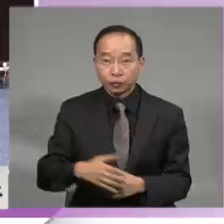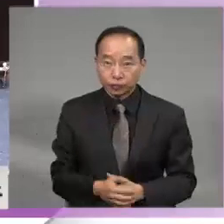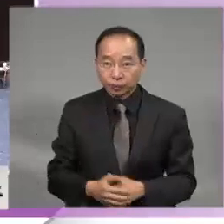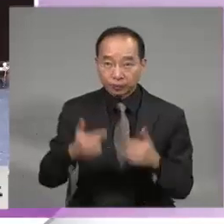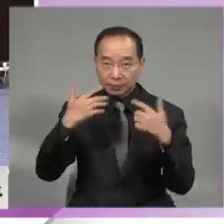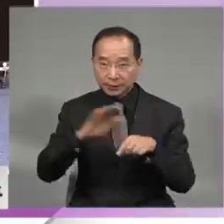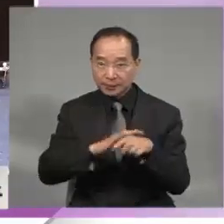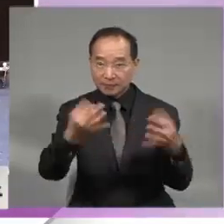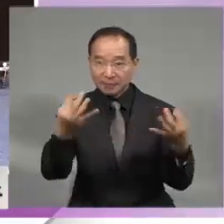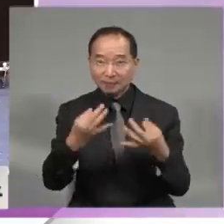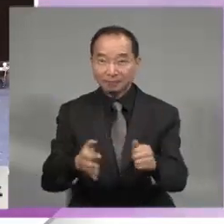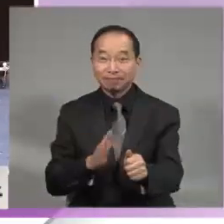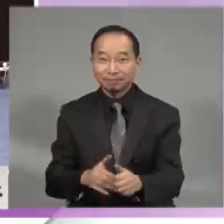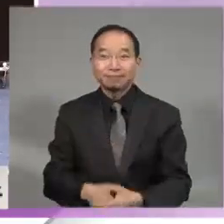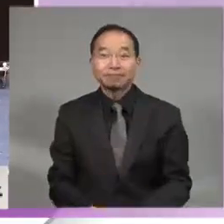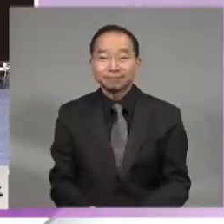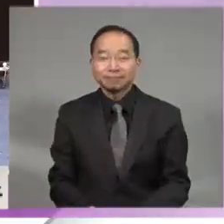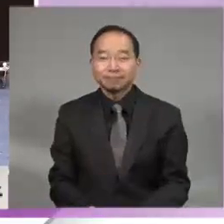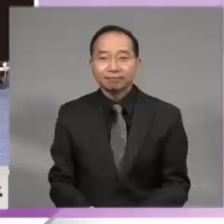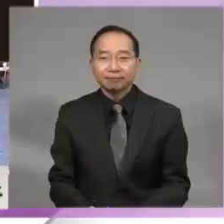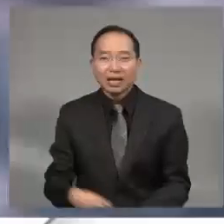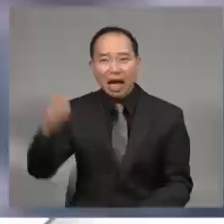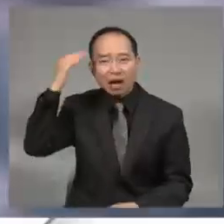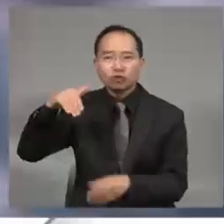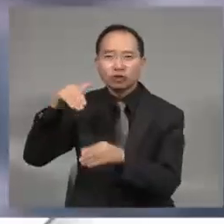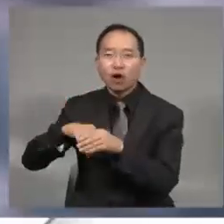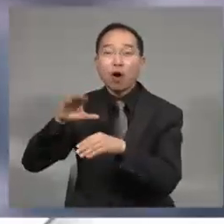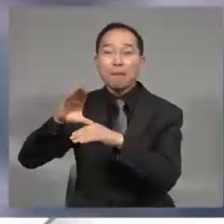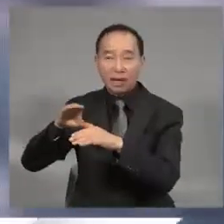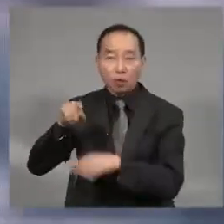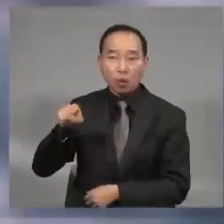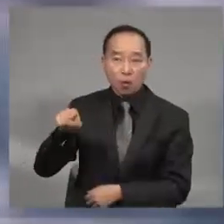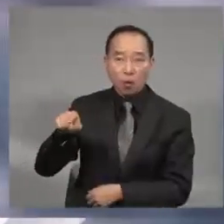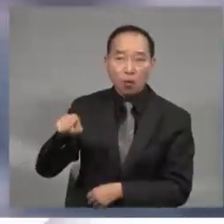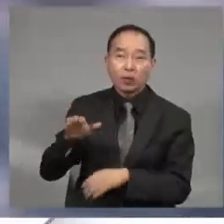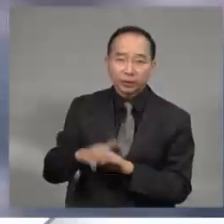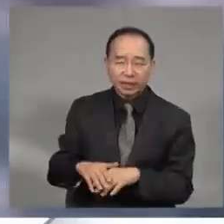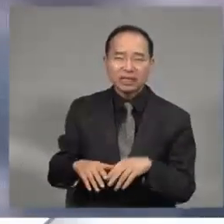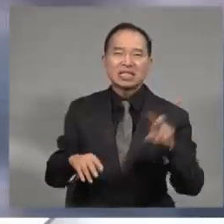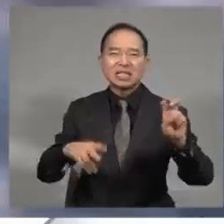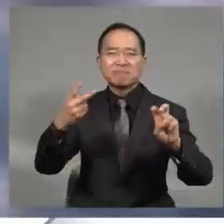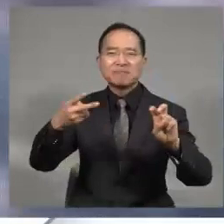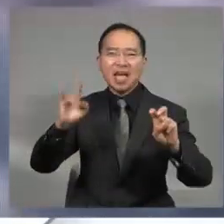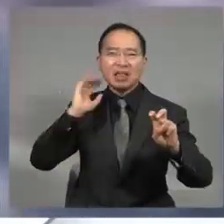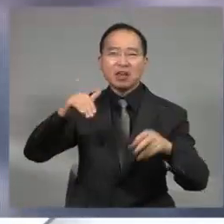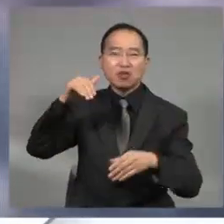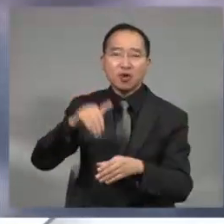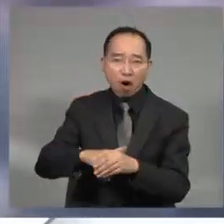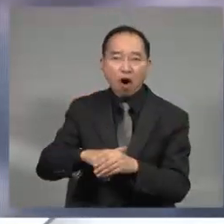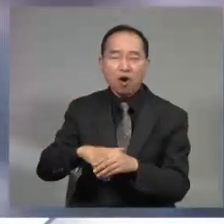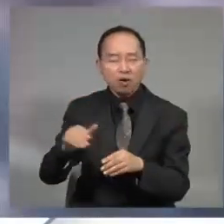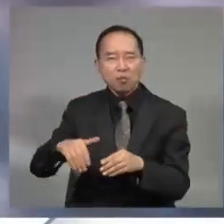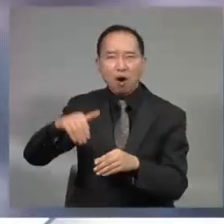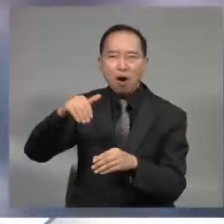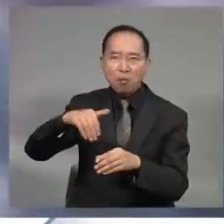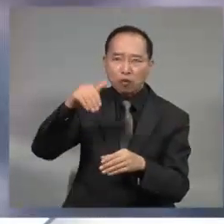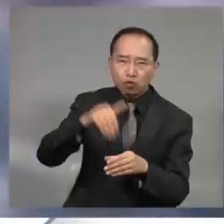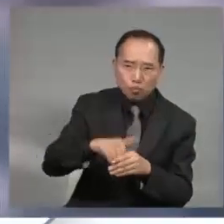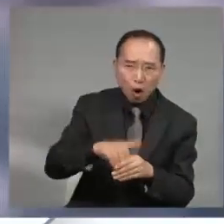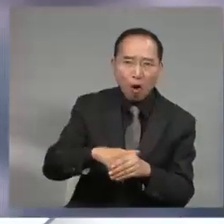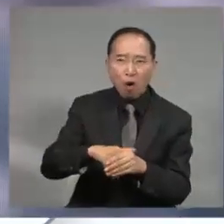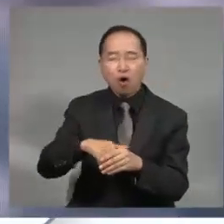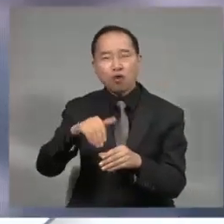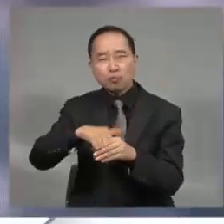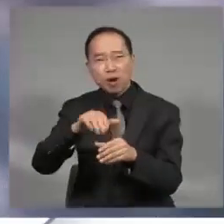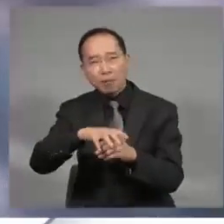고정해 주시길 바라겠습니다. 네, 한국선거방송을 통해 제20대 대통령 선거의 투개표 전 과정을 실시간으로 보실